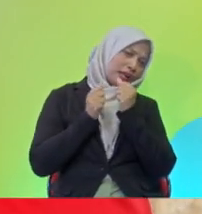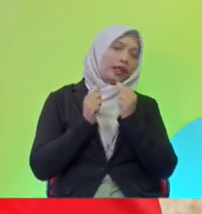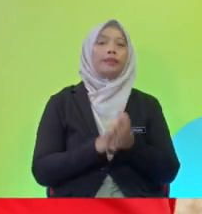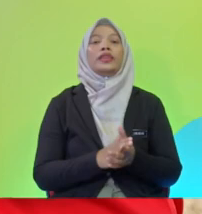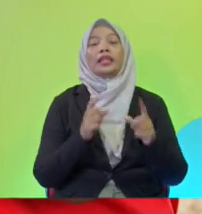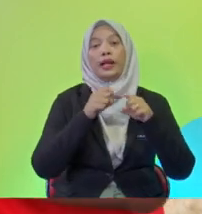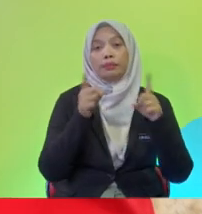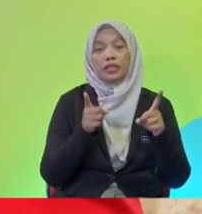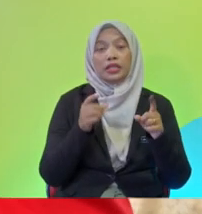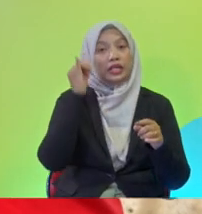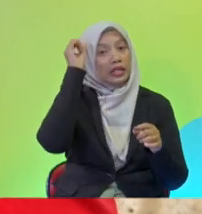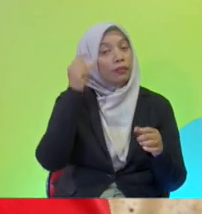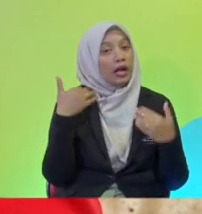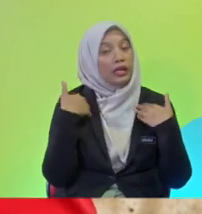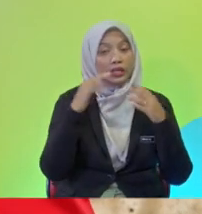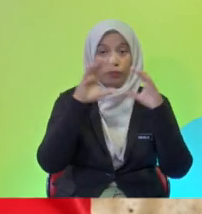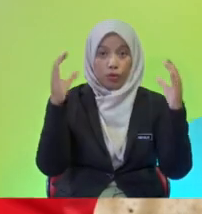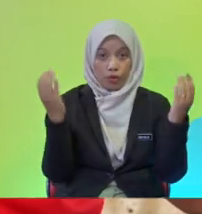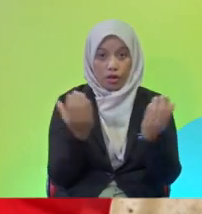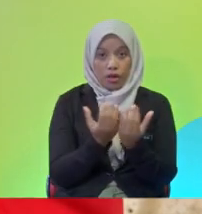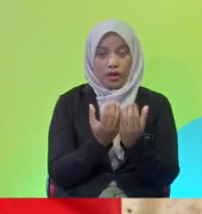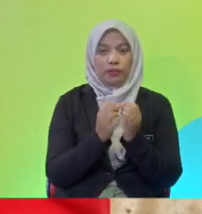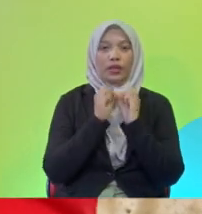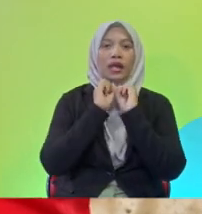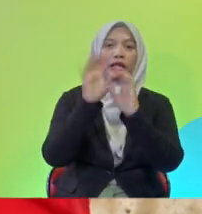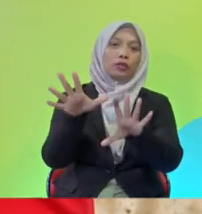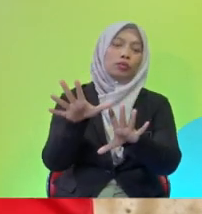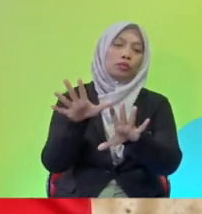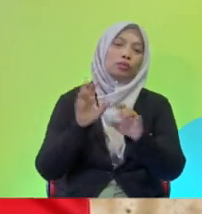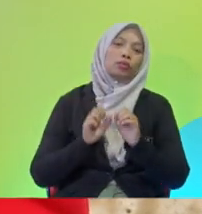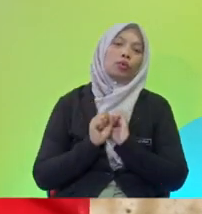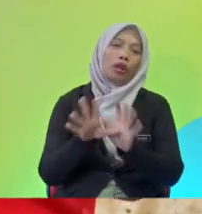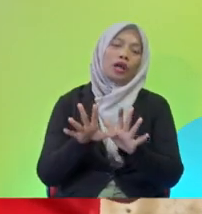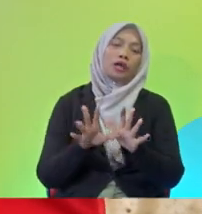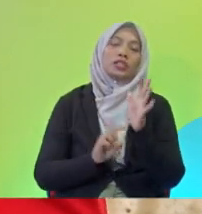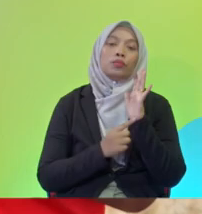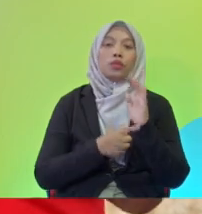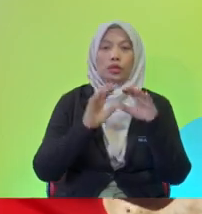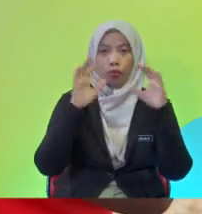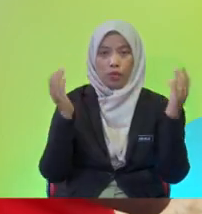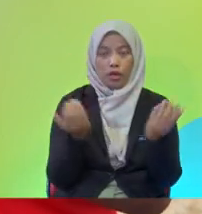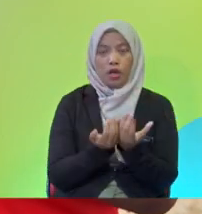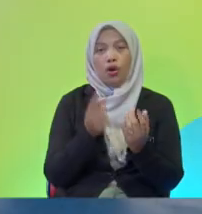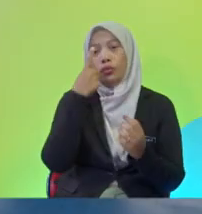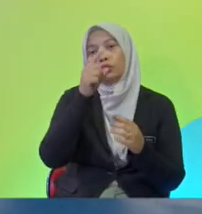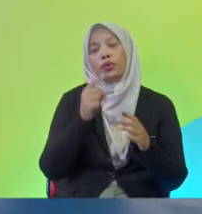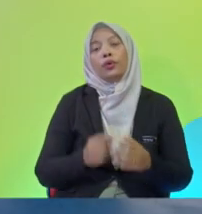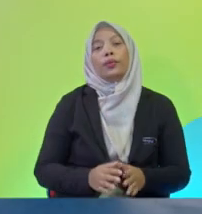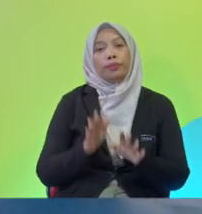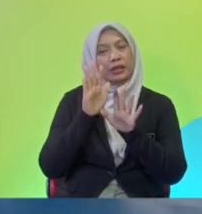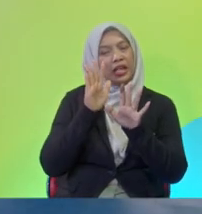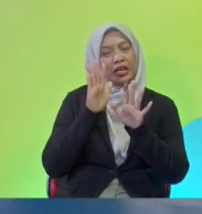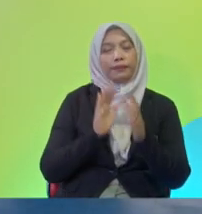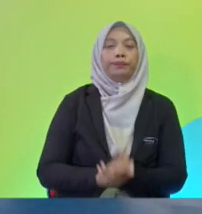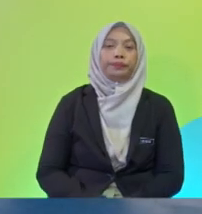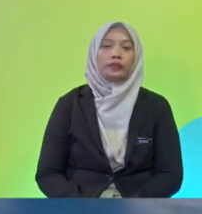Ya, elak sini kan. Tapi okay, macam Iqbal dia ada bola, dia boleh jadi perisai, dia boleh tank bola tu, dia boleh tolak bola tu. Jadi kelebihan kepada kita untuk bertahan. Jadi bila kita